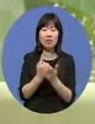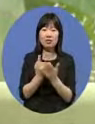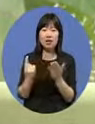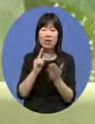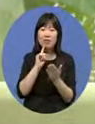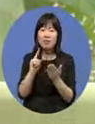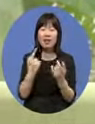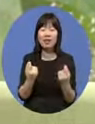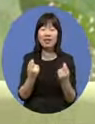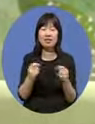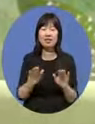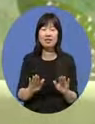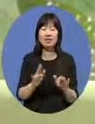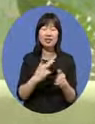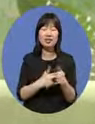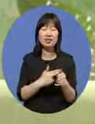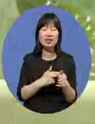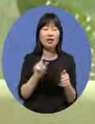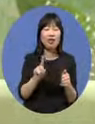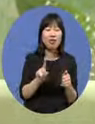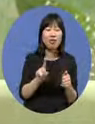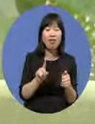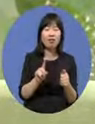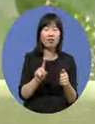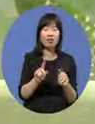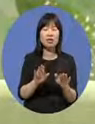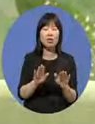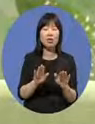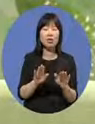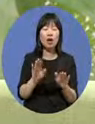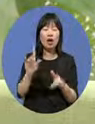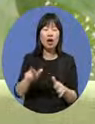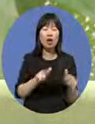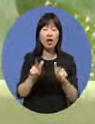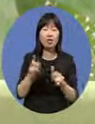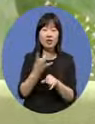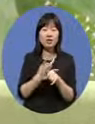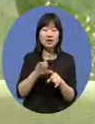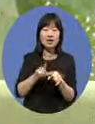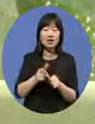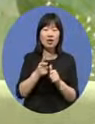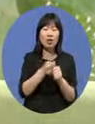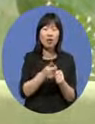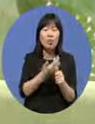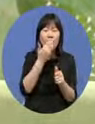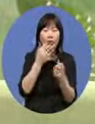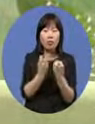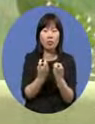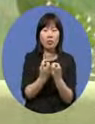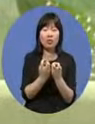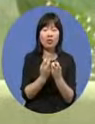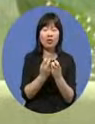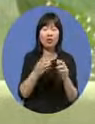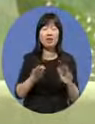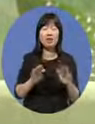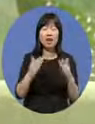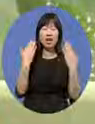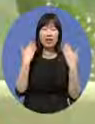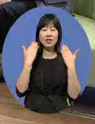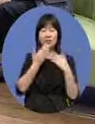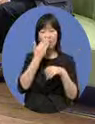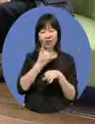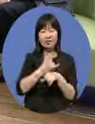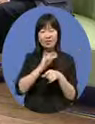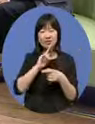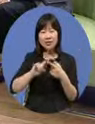이렇게 얘기를 하셨어요. 근데 예. 사실 선생님 뭐 먹는 거를 뭐 하루 24시간 쫓아다니면 사실 엄마로서 조금 기분 나쁘죠. 그렇죠. 네. 아니 학교에서 먹는